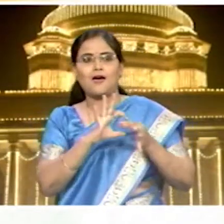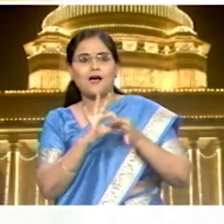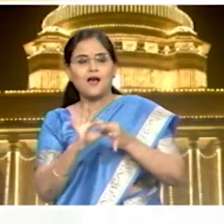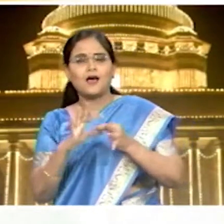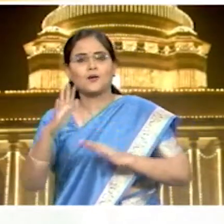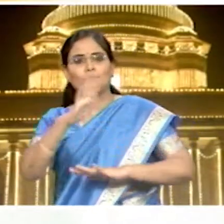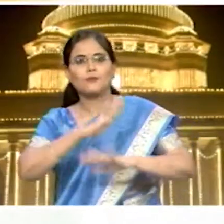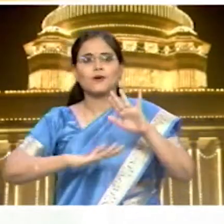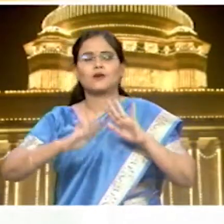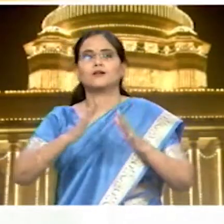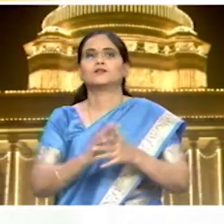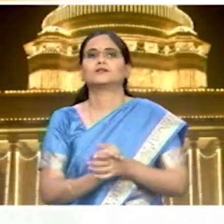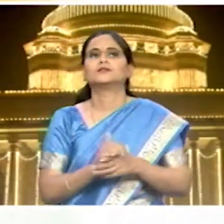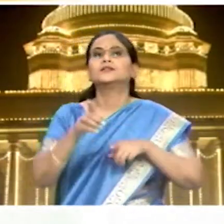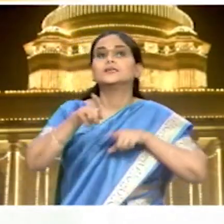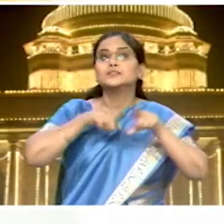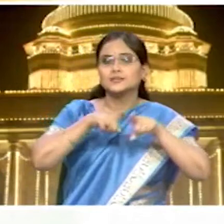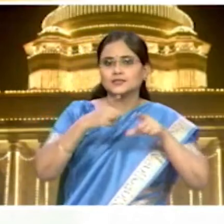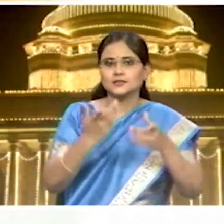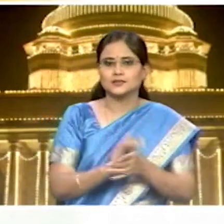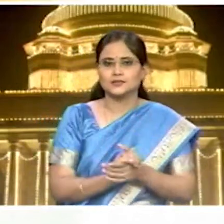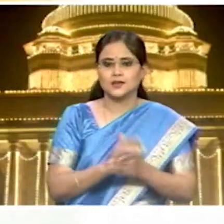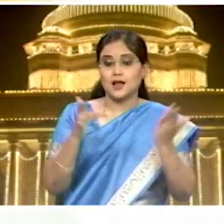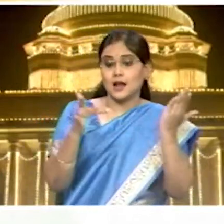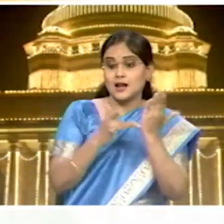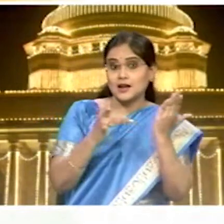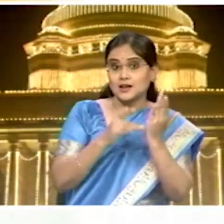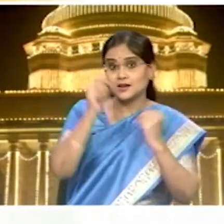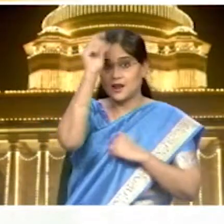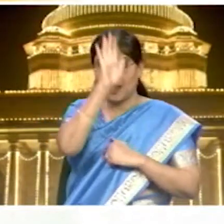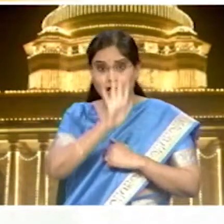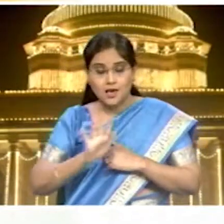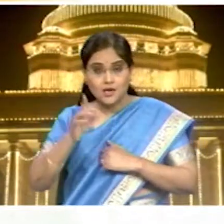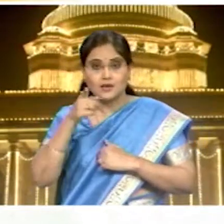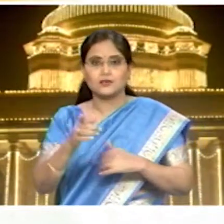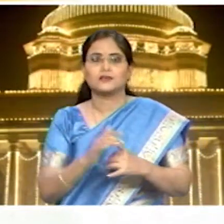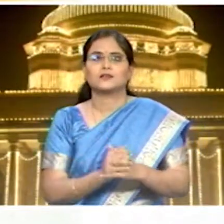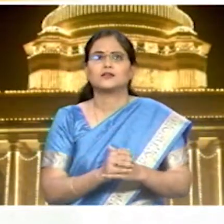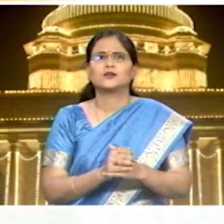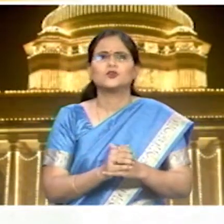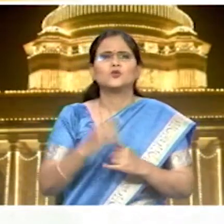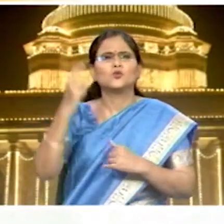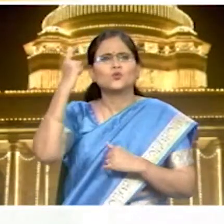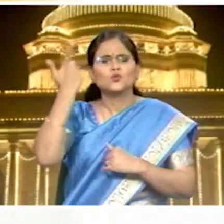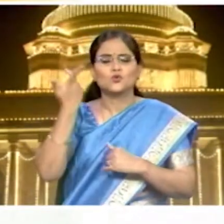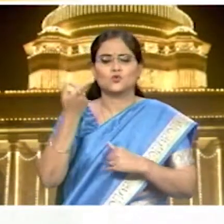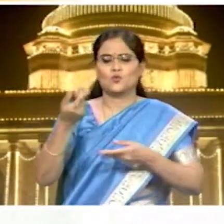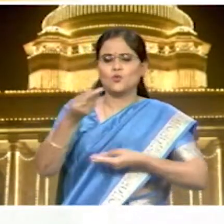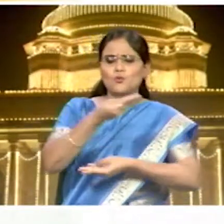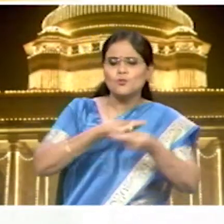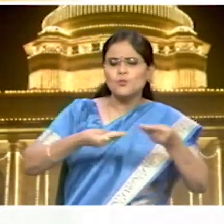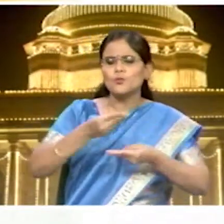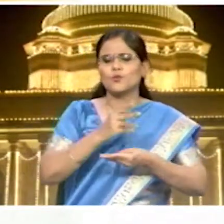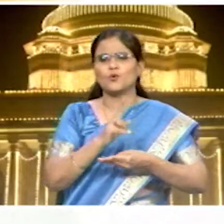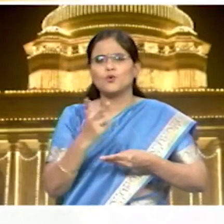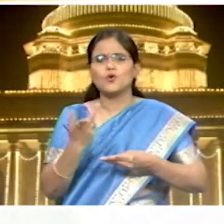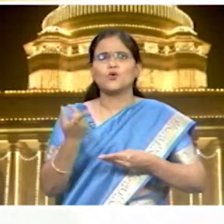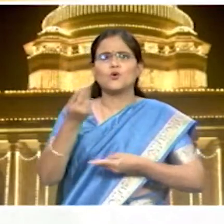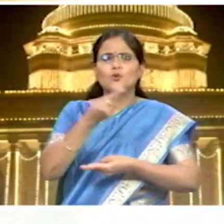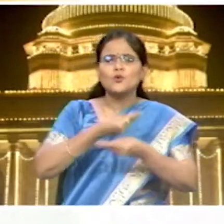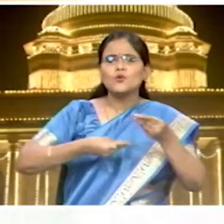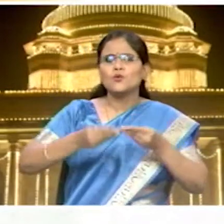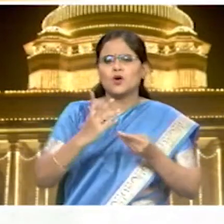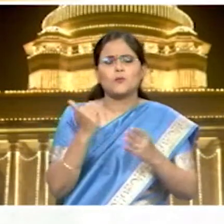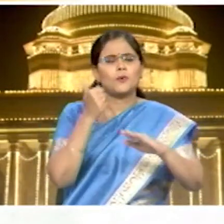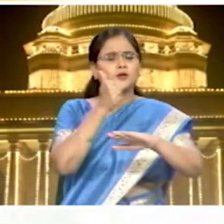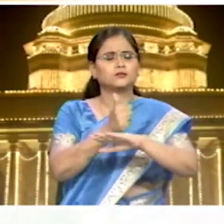रही थी। उदाहरण के लिए डिजिटल इंडिया अभियान द्वारा ज्ञान पर आधारित अर्थव्यवस्था की आधारशिला स्थापित